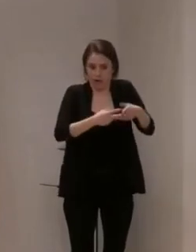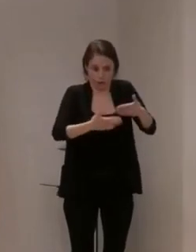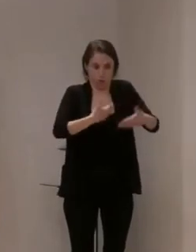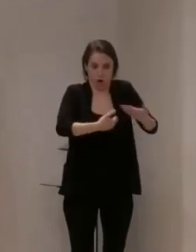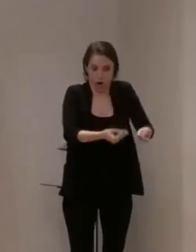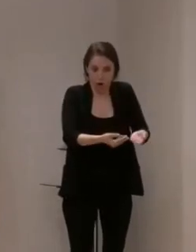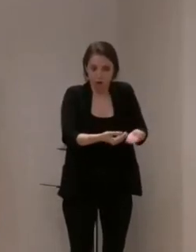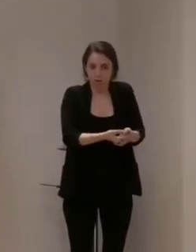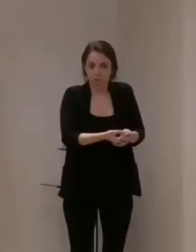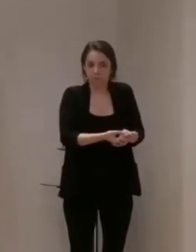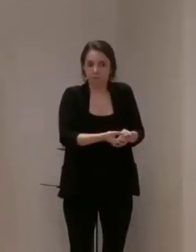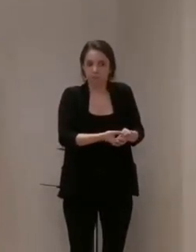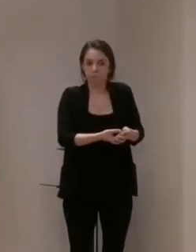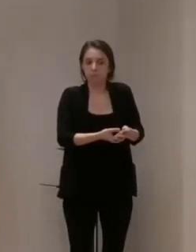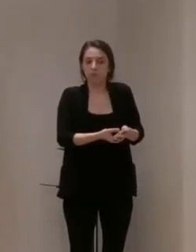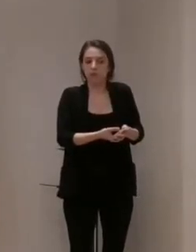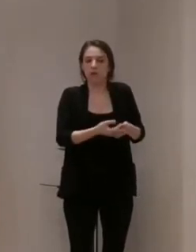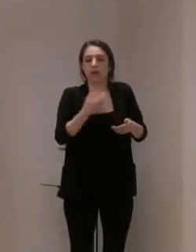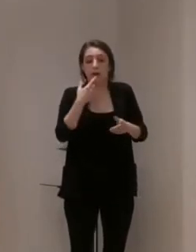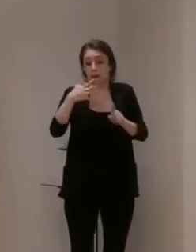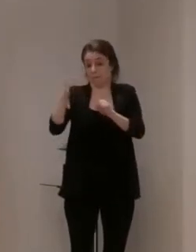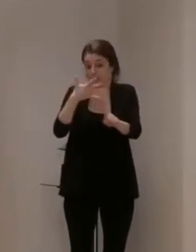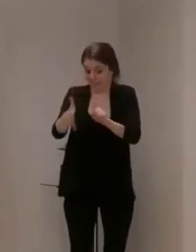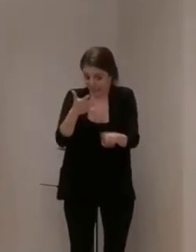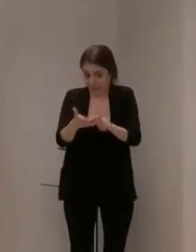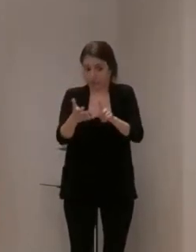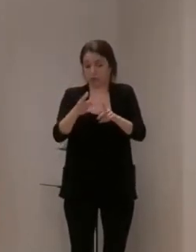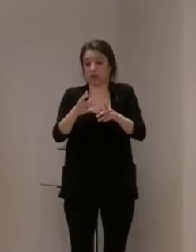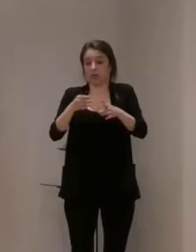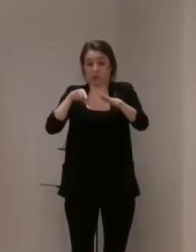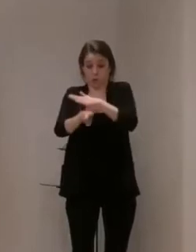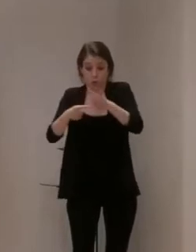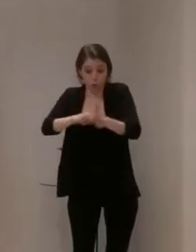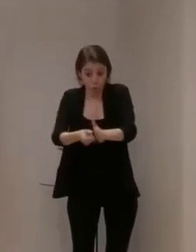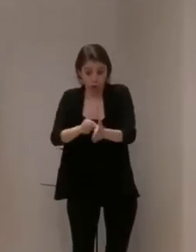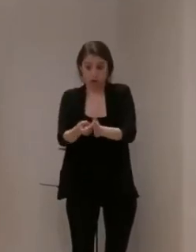era el maltracte, la vexació, la humiliació i la tortura.